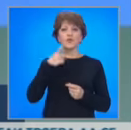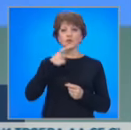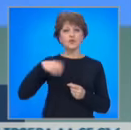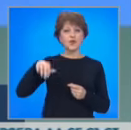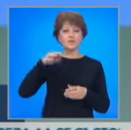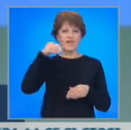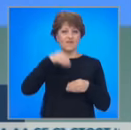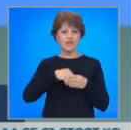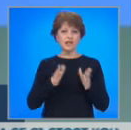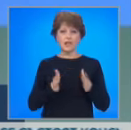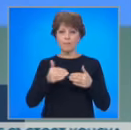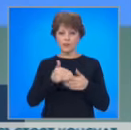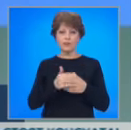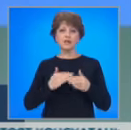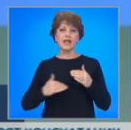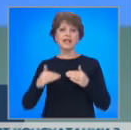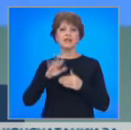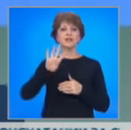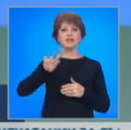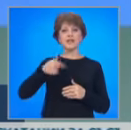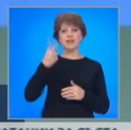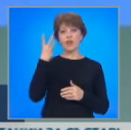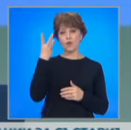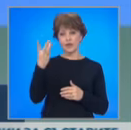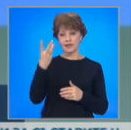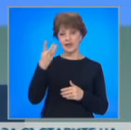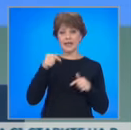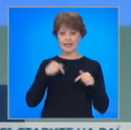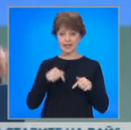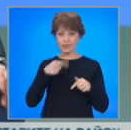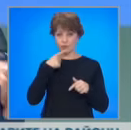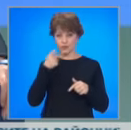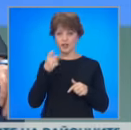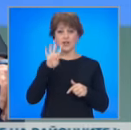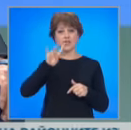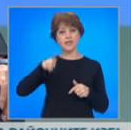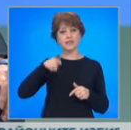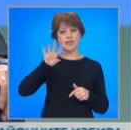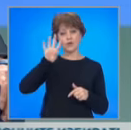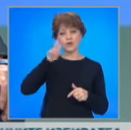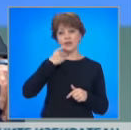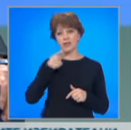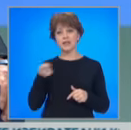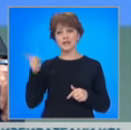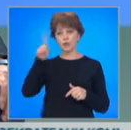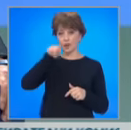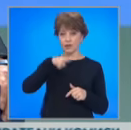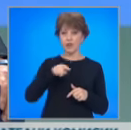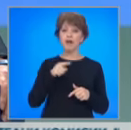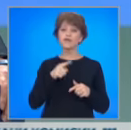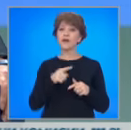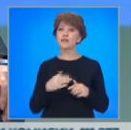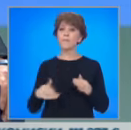брутният вътрешен продукт ще нарасне с 4,3 през тази и с 4,4% през следващата година. Това са